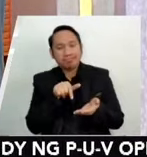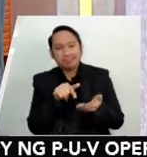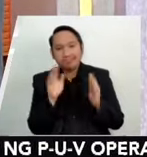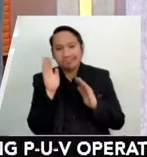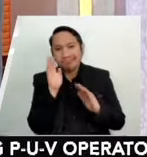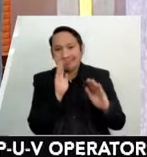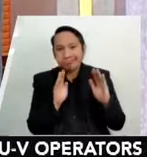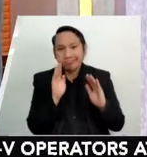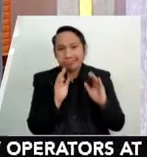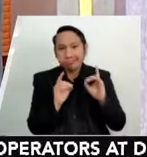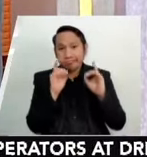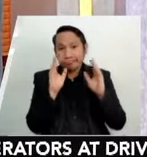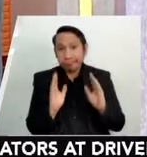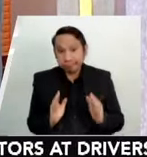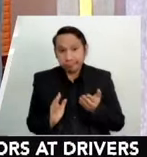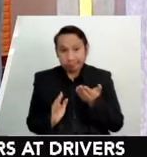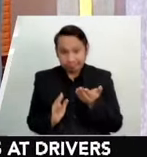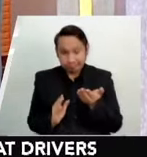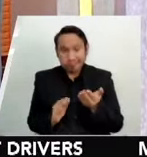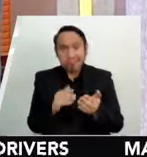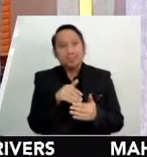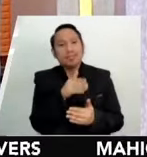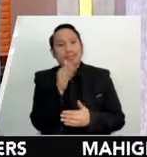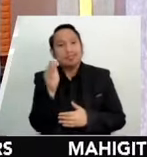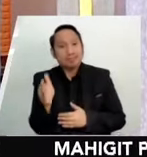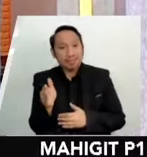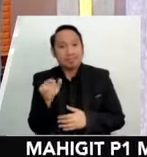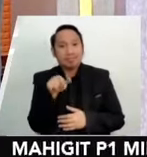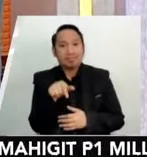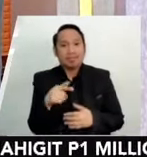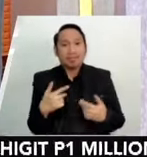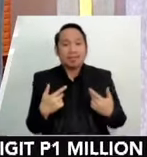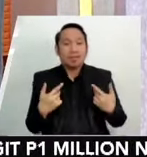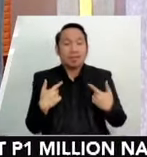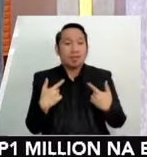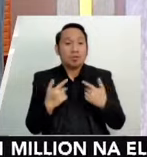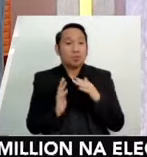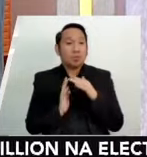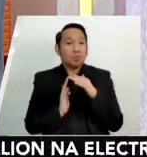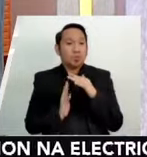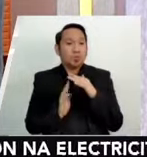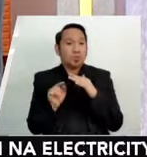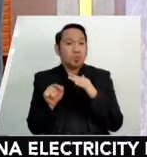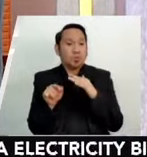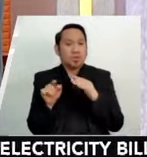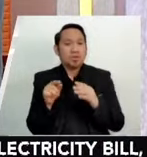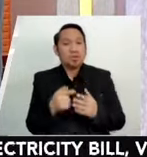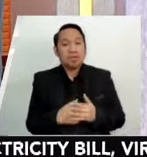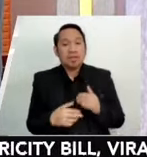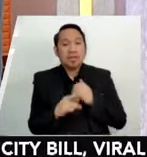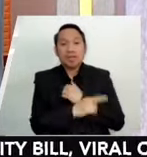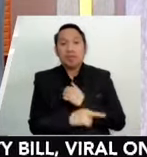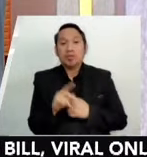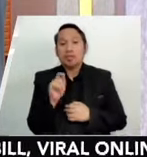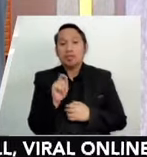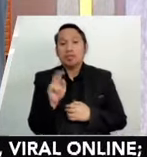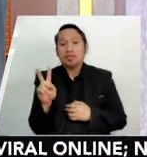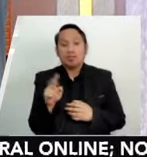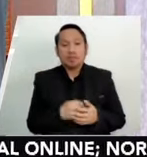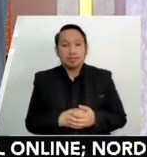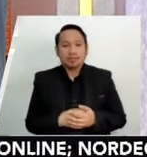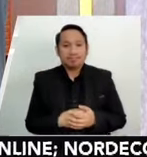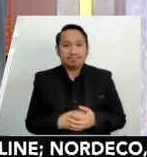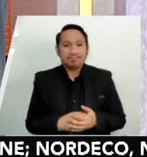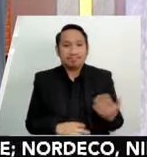Alegre. At balitang consumer din ang hatid ni Jasmine Gabriel Galban ng GMA Regional TV. Ilatag na natin ang mga